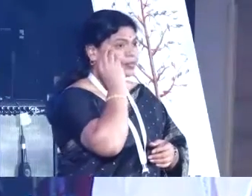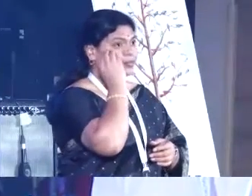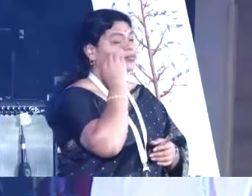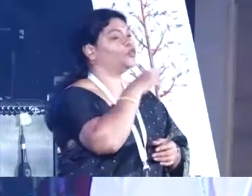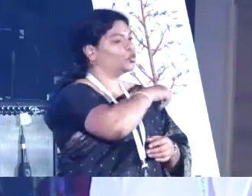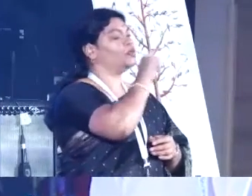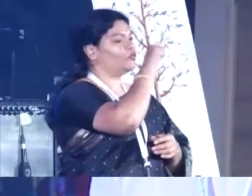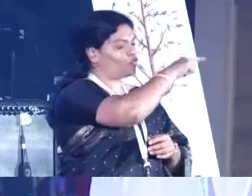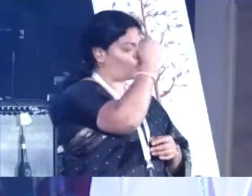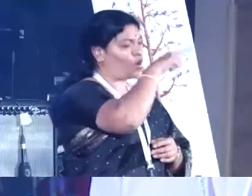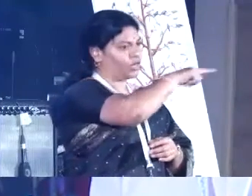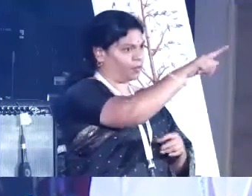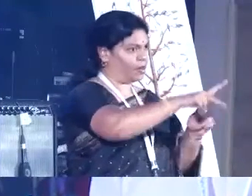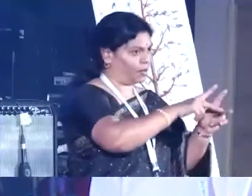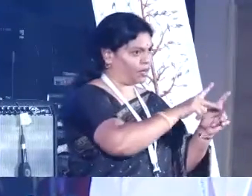उन सबको